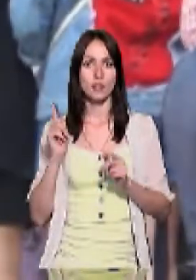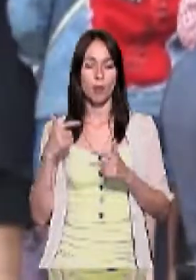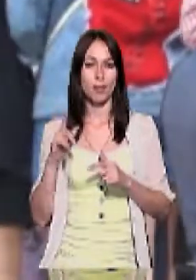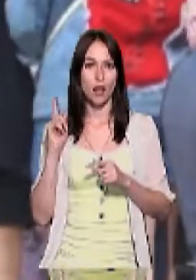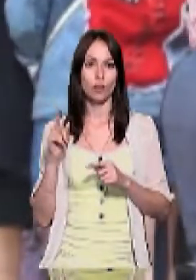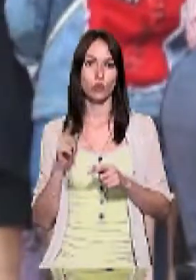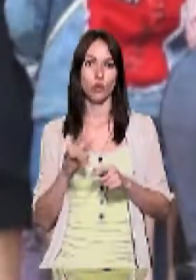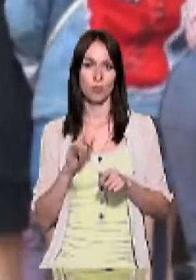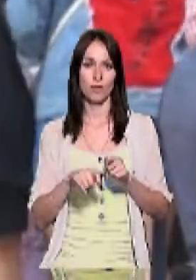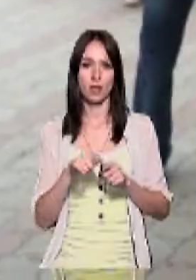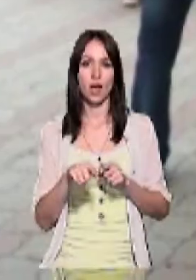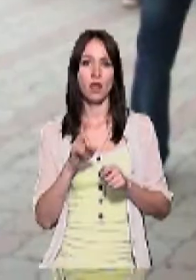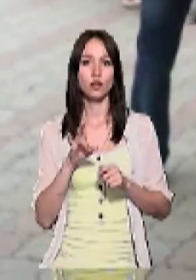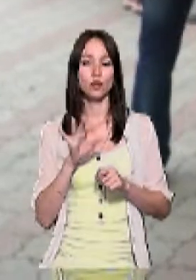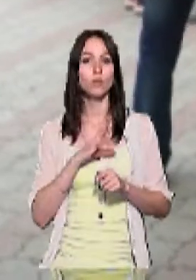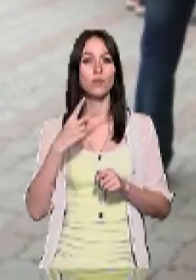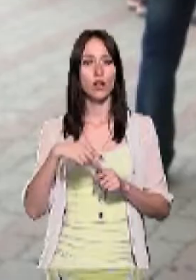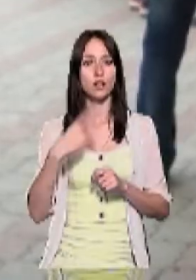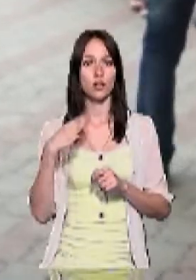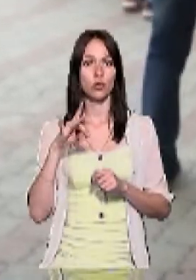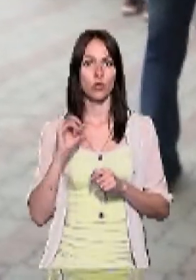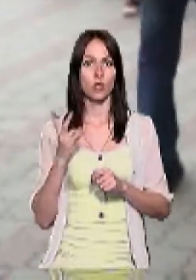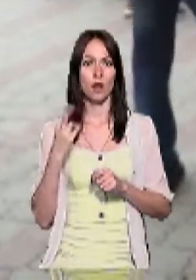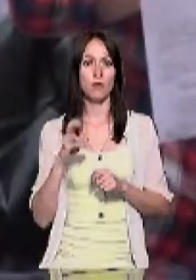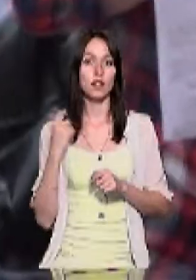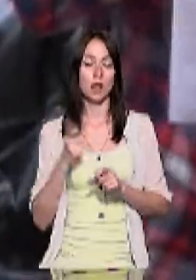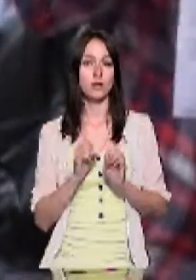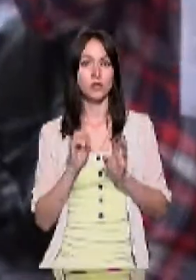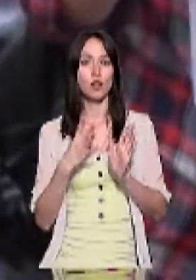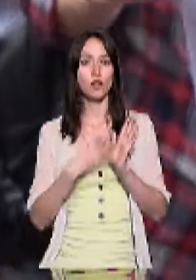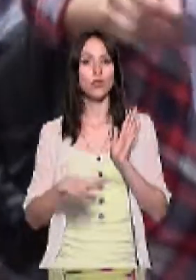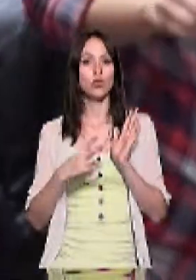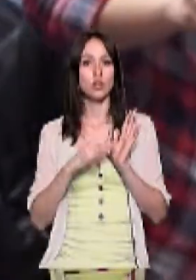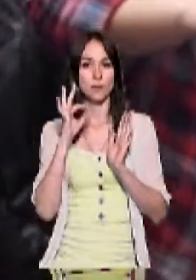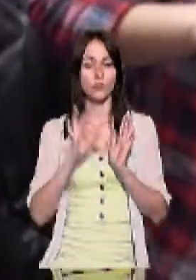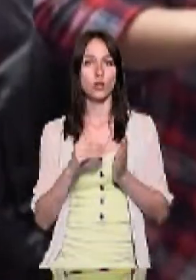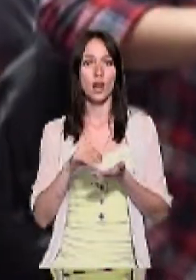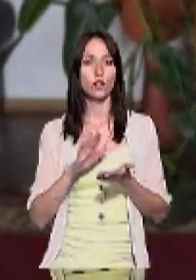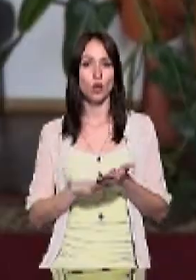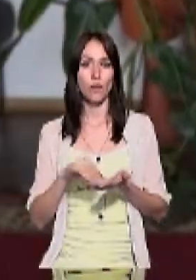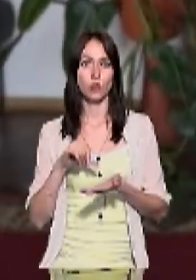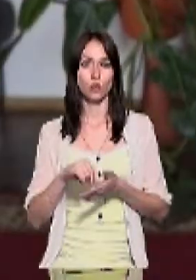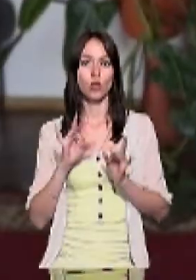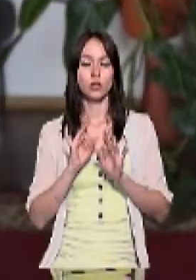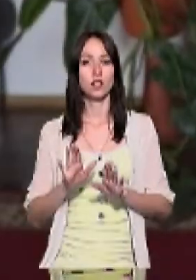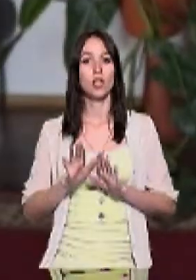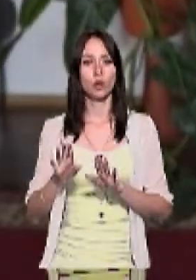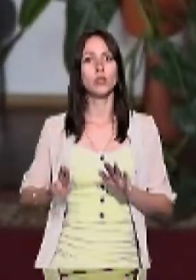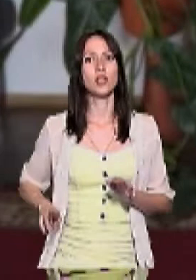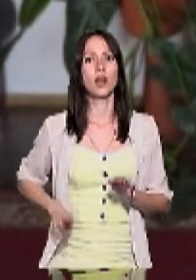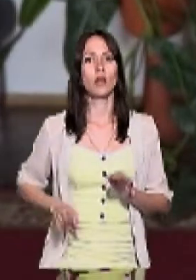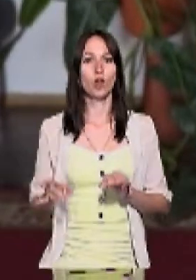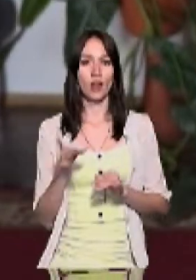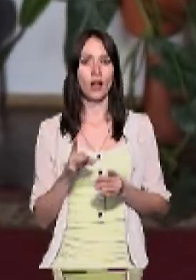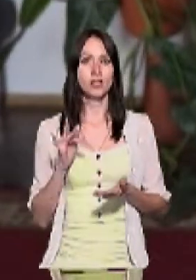Тестування проходило 23 травня. На Харківщині тести склали 97% зареєстрованих учасників, каже заступниця директора